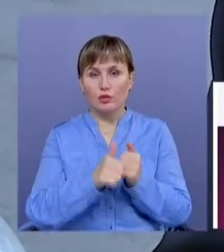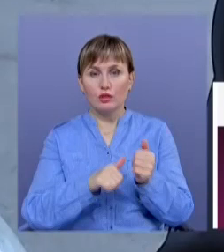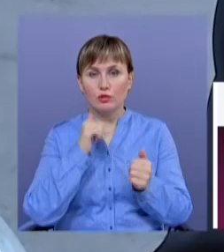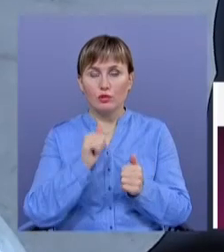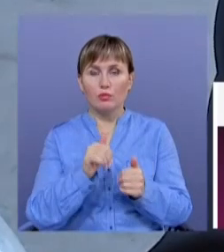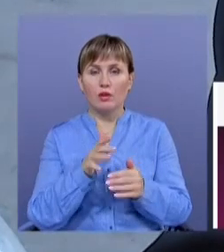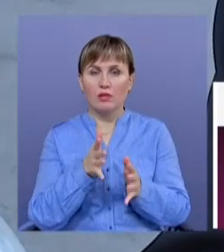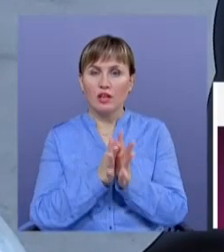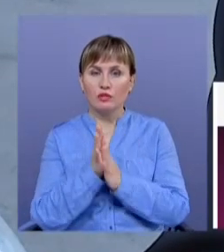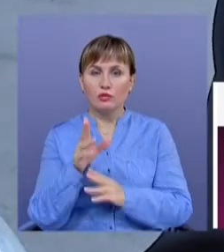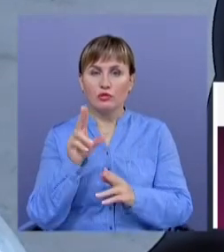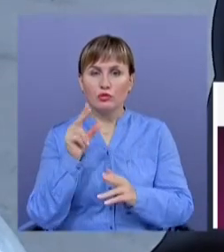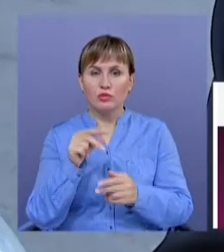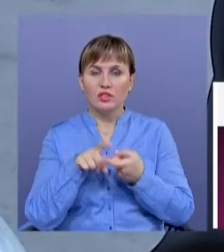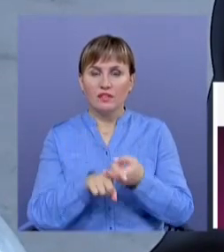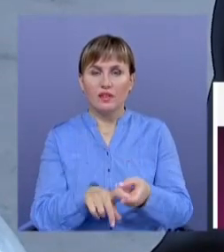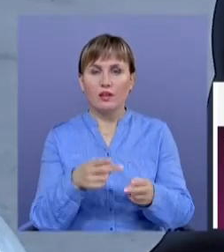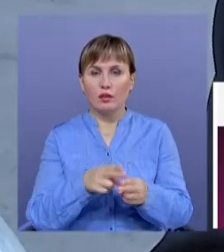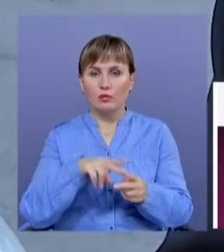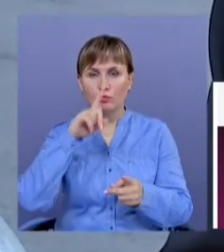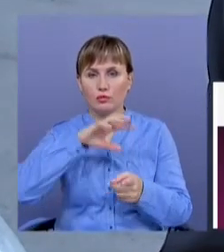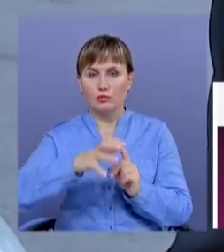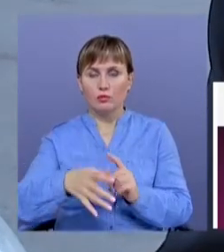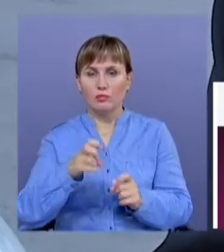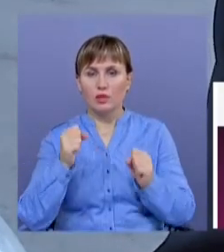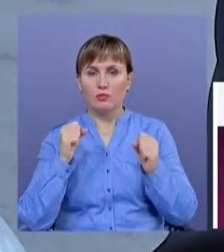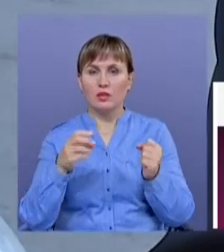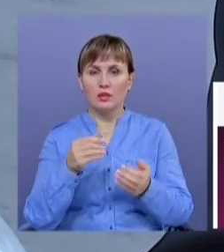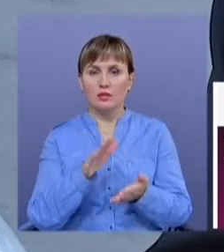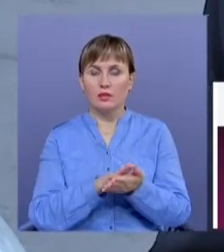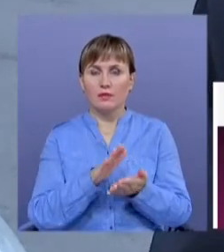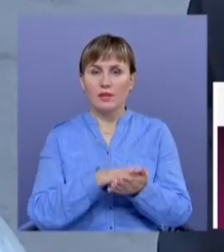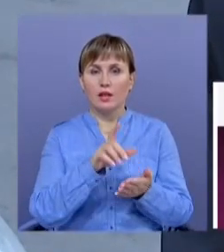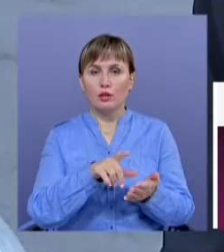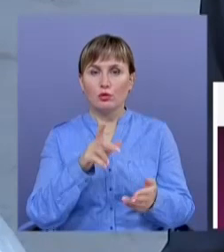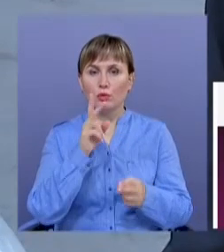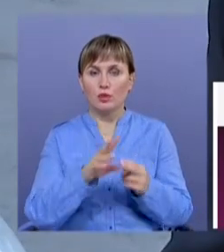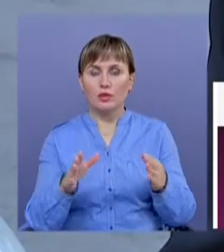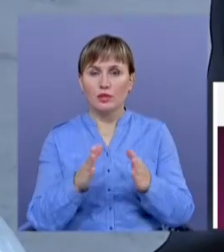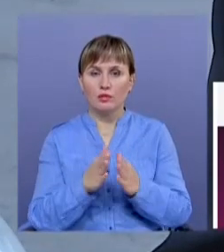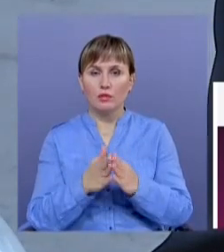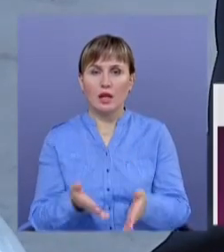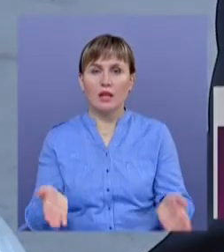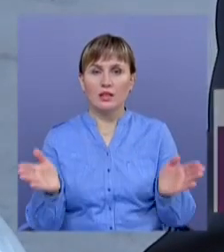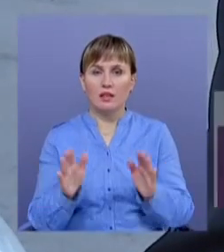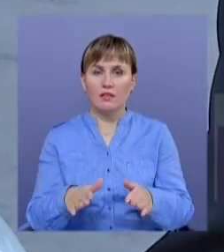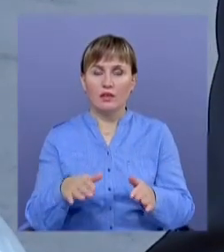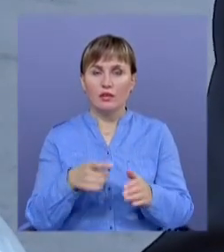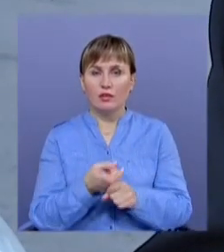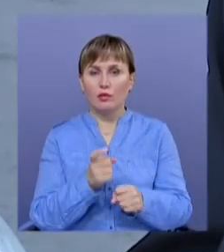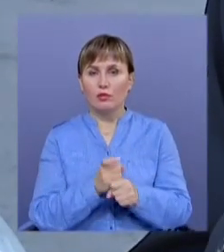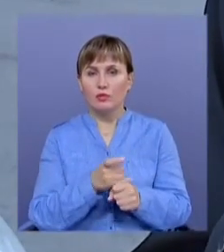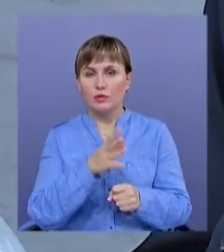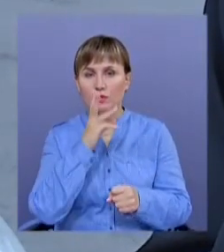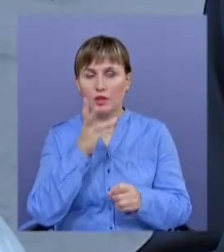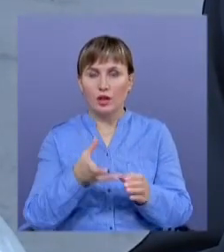растет число зависимых, которых буквально сводят с ума ставки на спортивные события. Люди продают недвижимость, оставляют в конторах целые